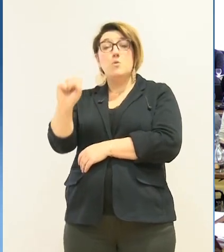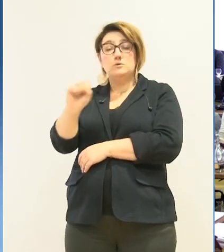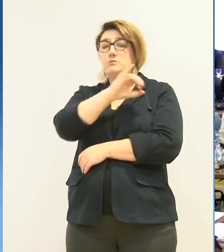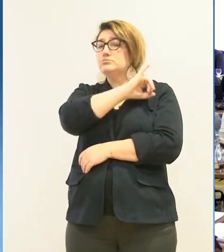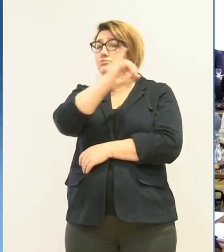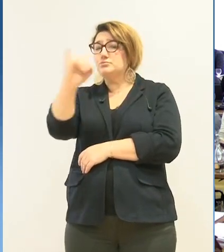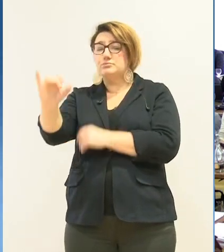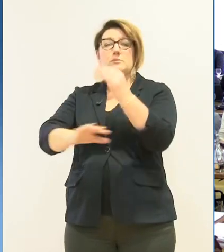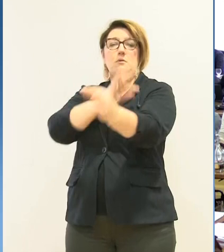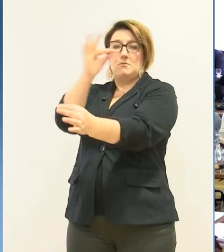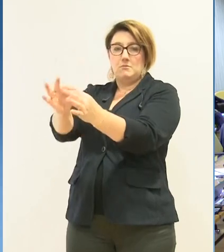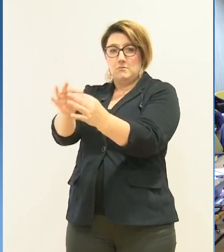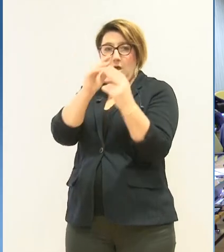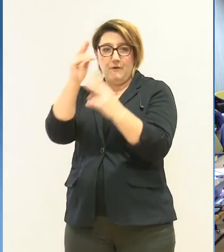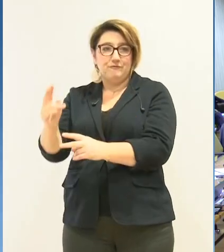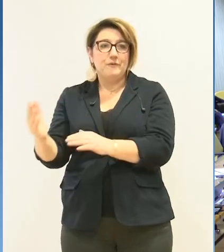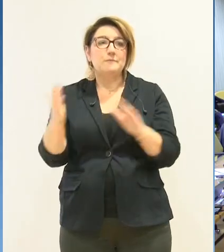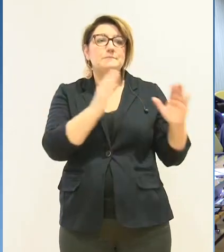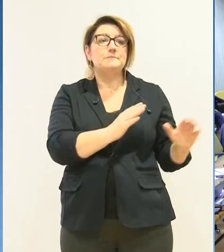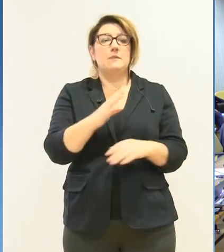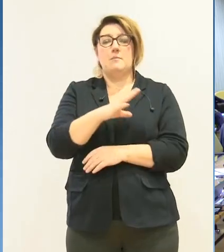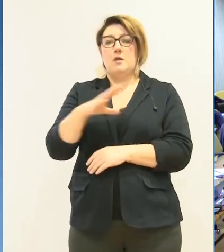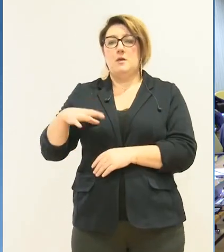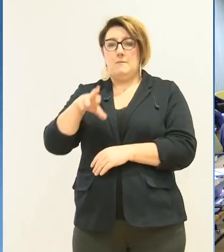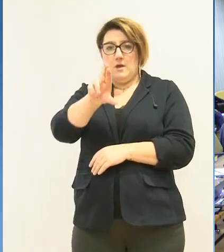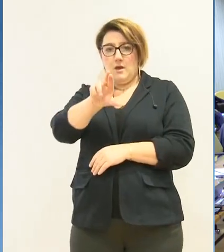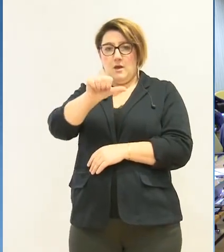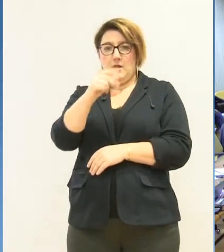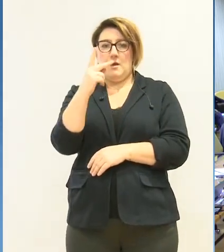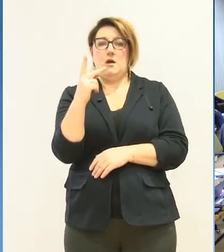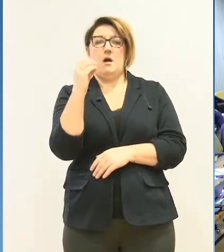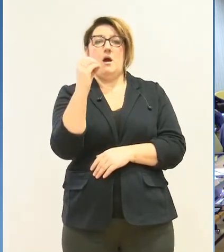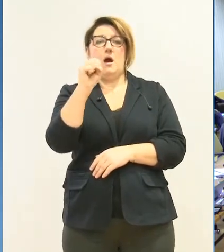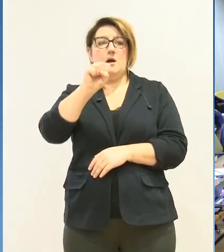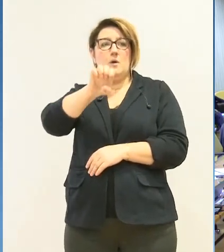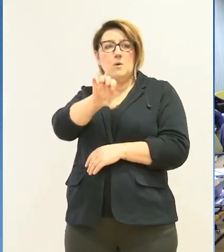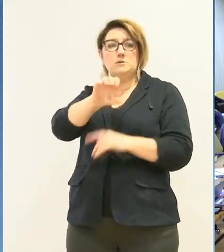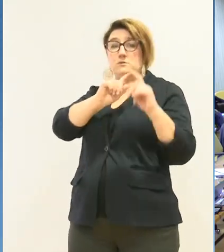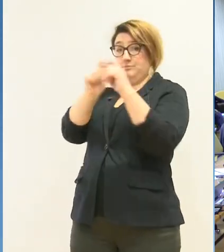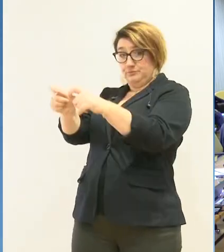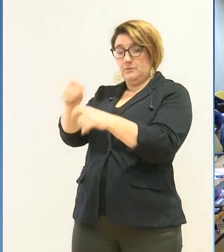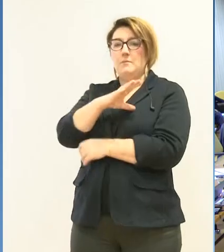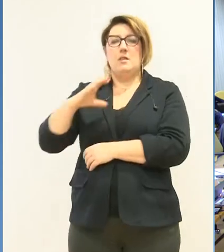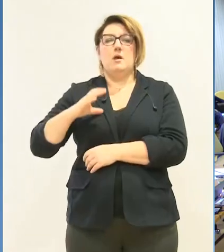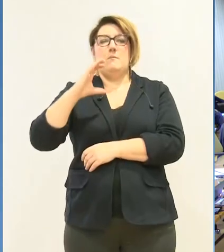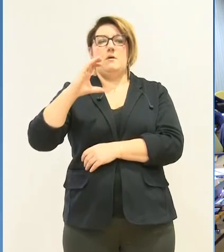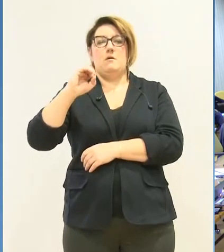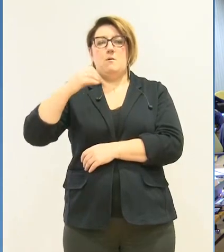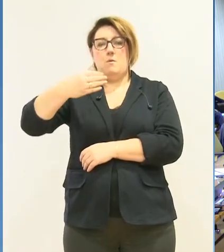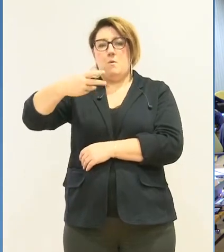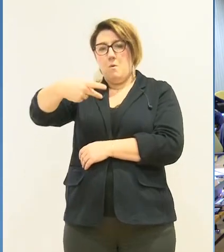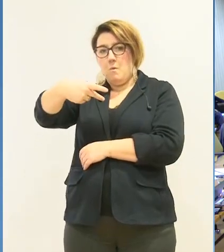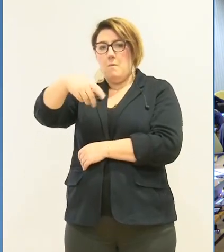soirée pascal clouère donne pouvoir à madame olmos jusqu'à son arrivée laetitia lemoine